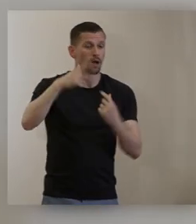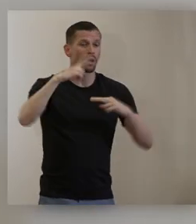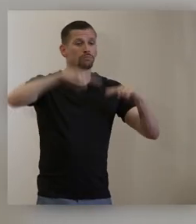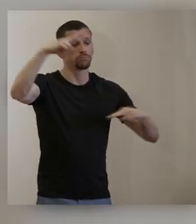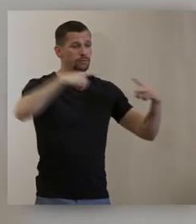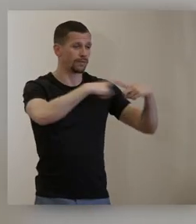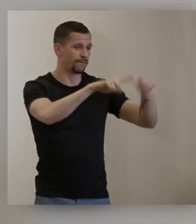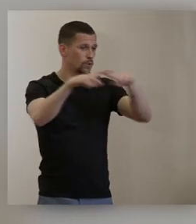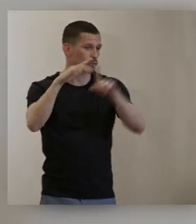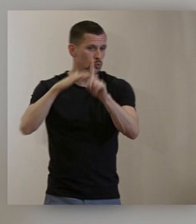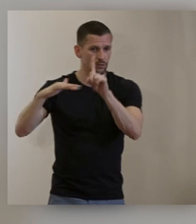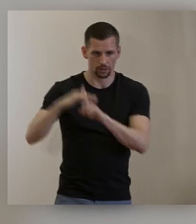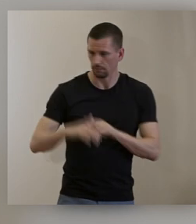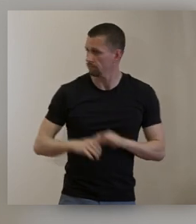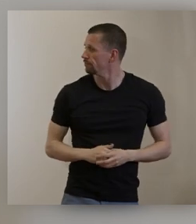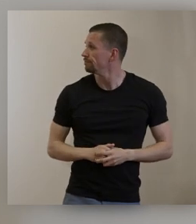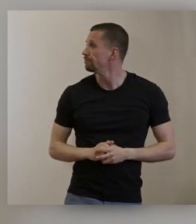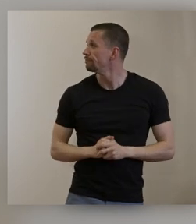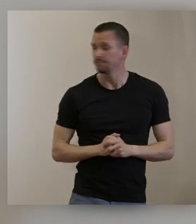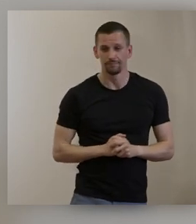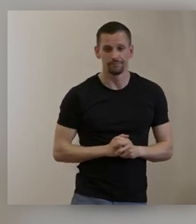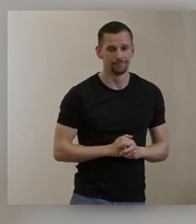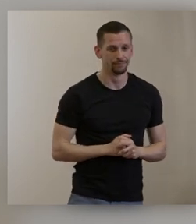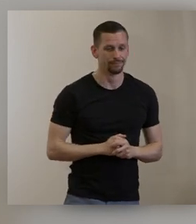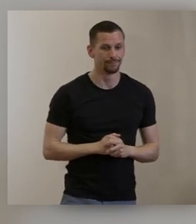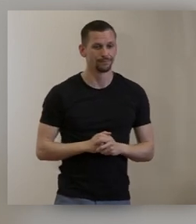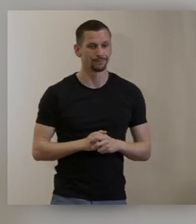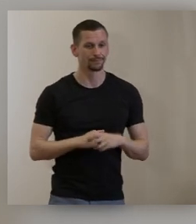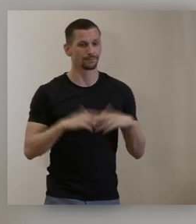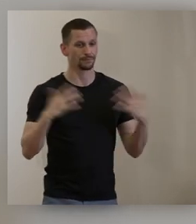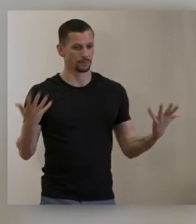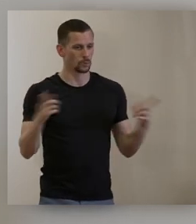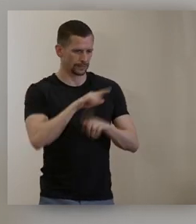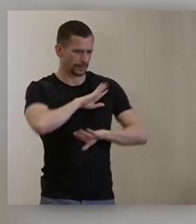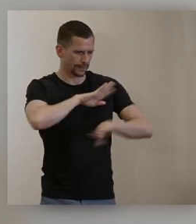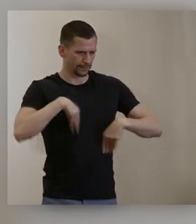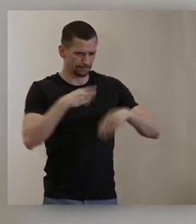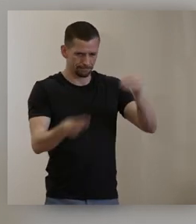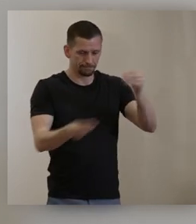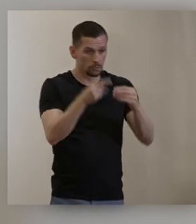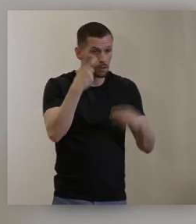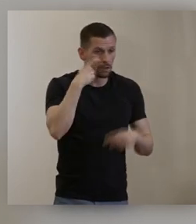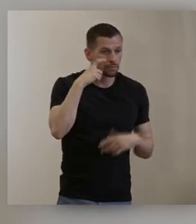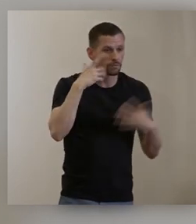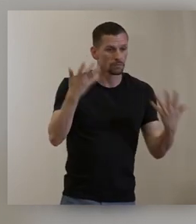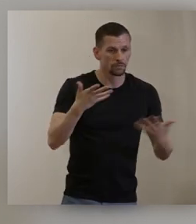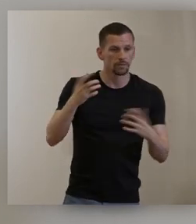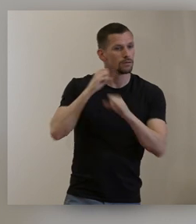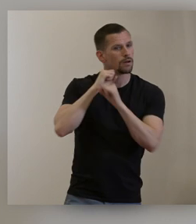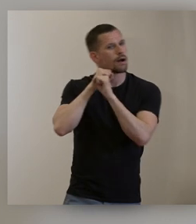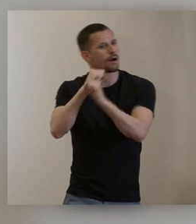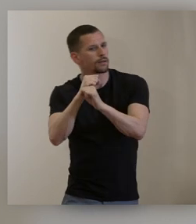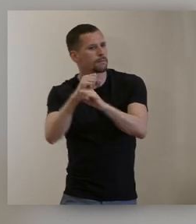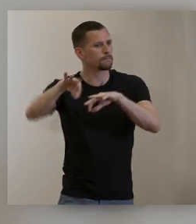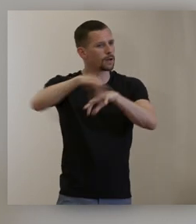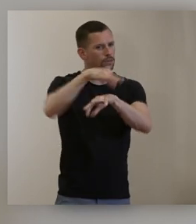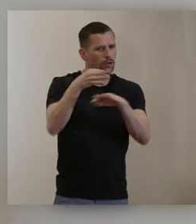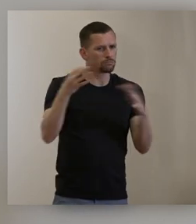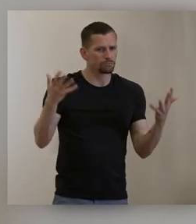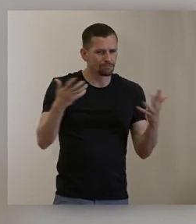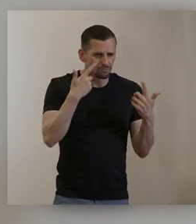finir, je dirais l'ambiguïté du mariage des esclaves se voit dans une image comme celle-là. ce mariage est à